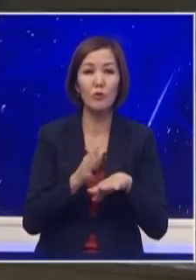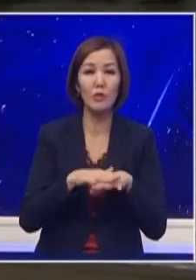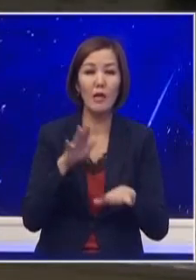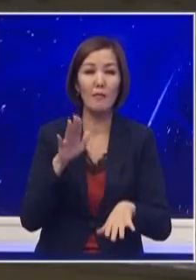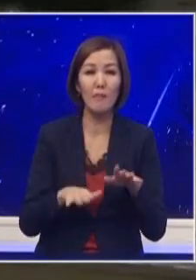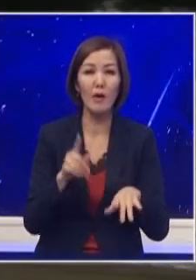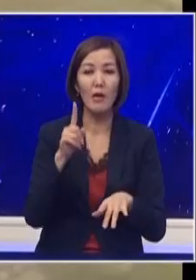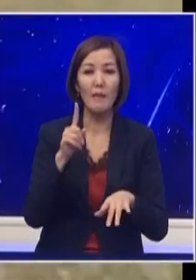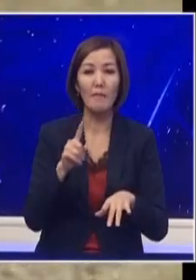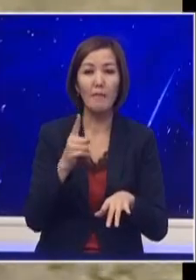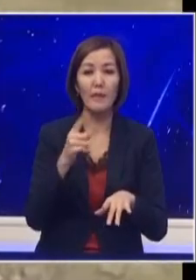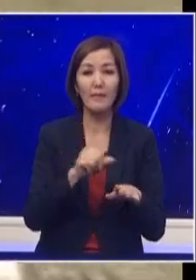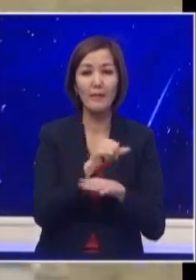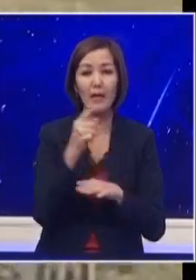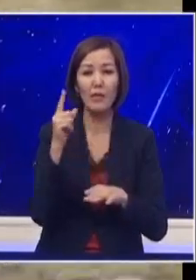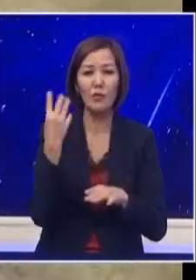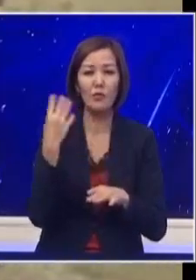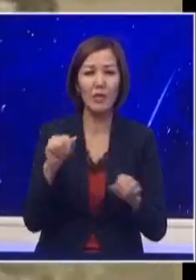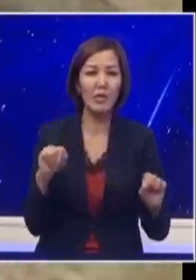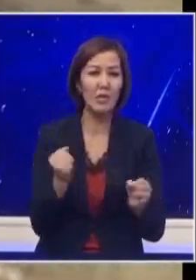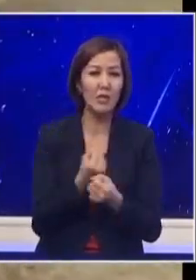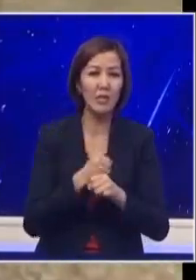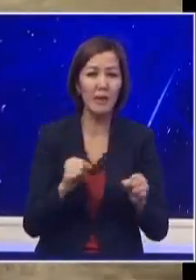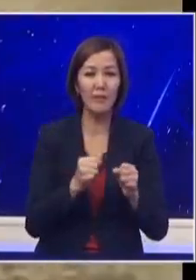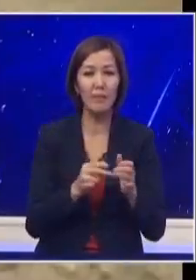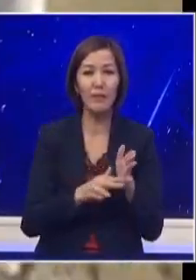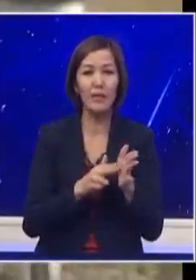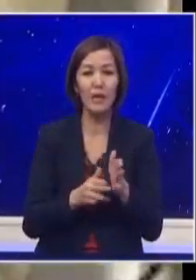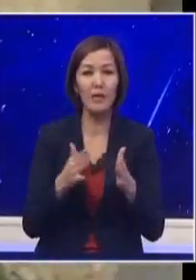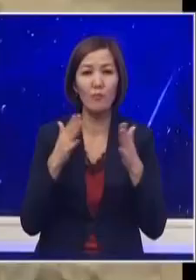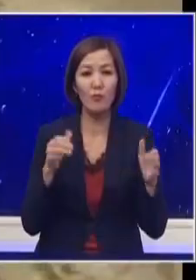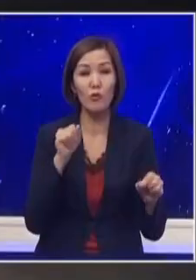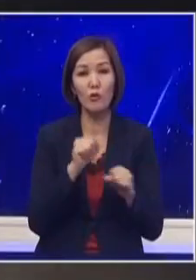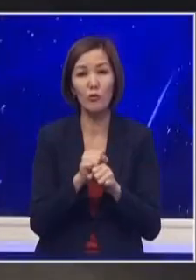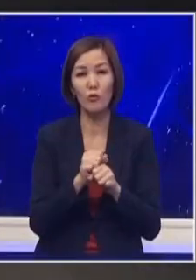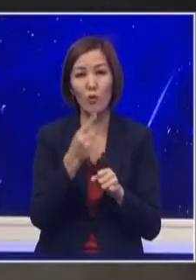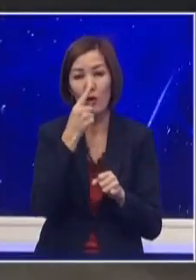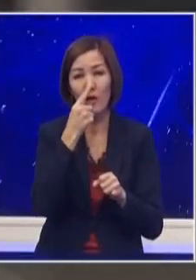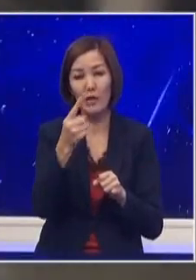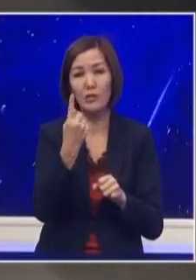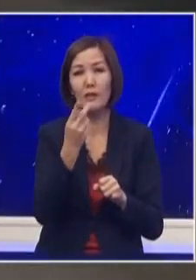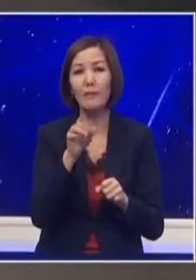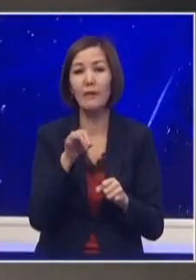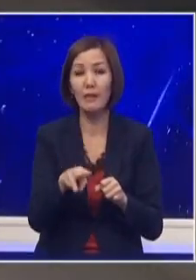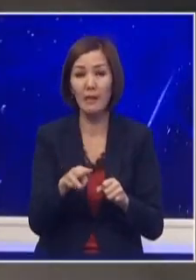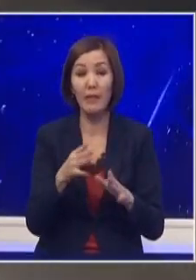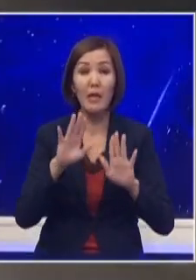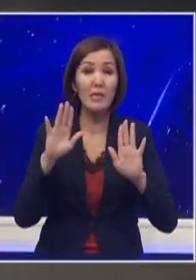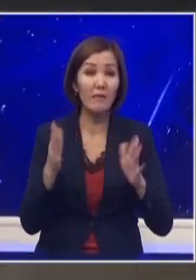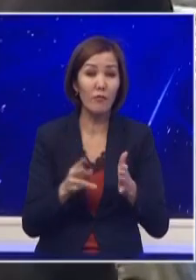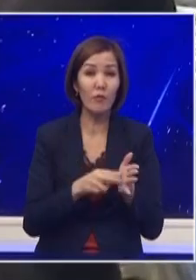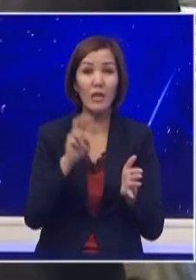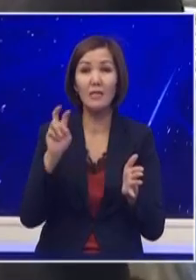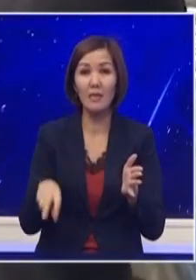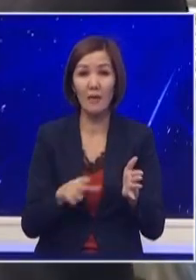сағатына 140 км сағат жылдамдықпен жол басатын алып көлікті тежеуға шықтығы 1 шақырымнан асады. Егер желден шығып